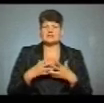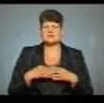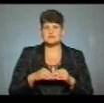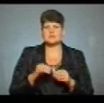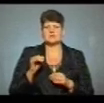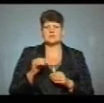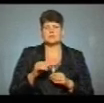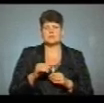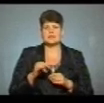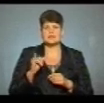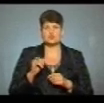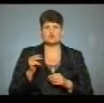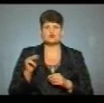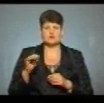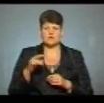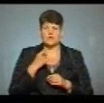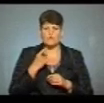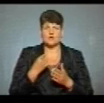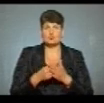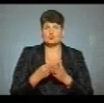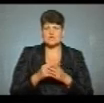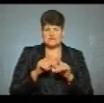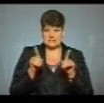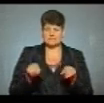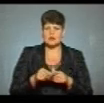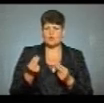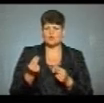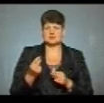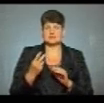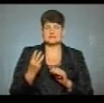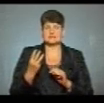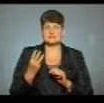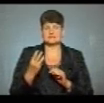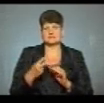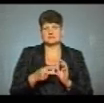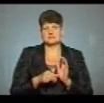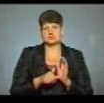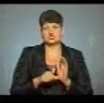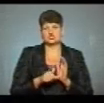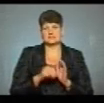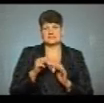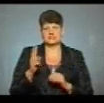Чорний каже, путівки на одну дитину вартувала понад 6 300 гривень.